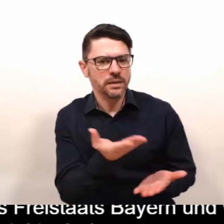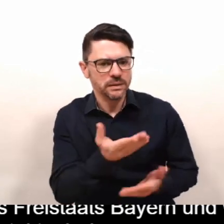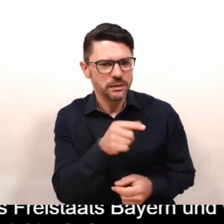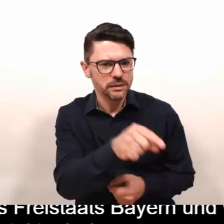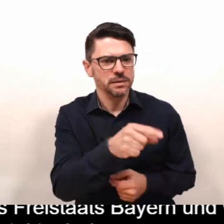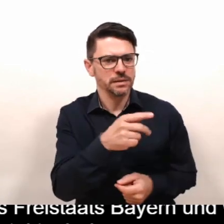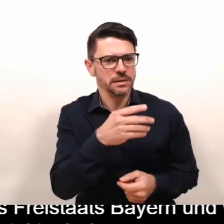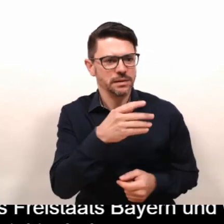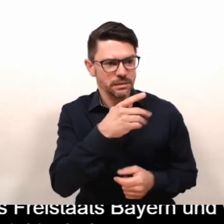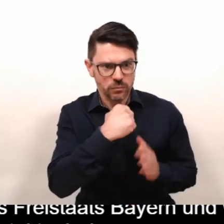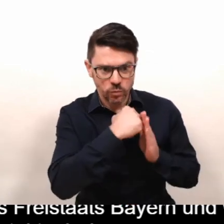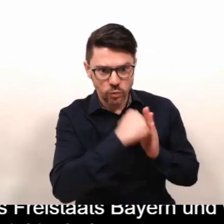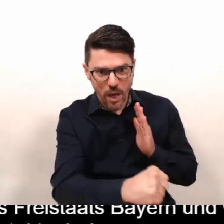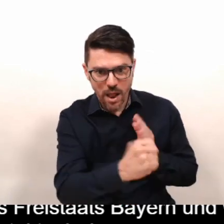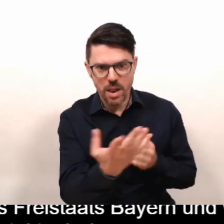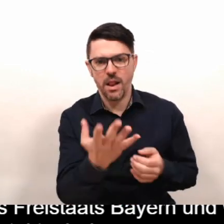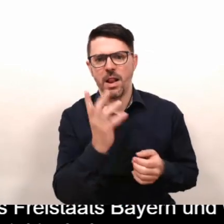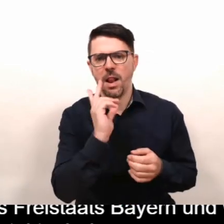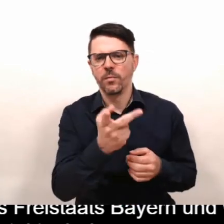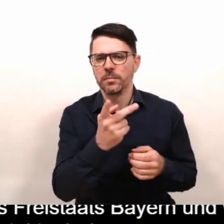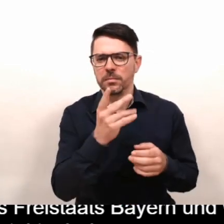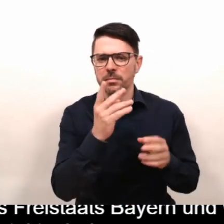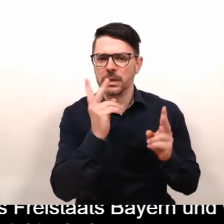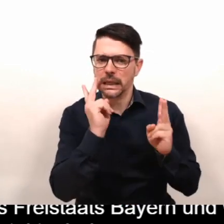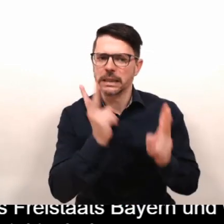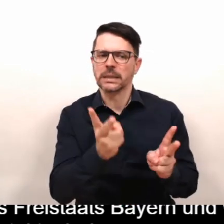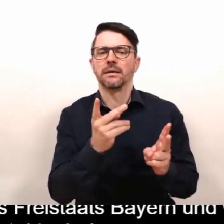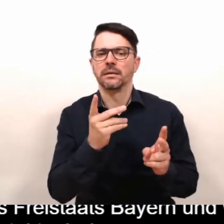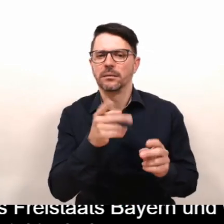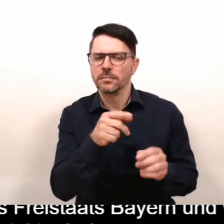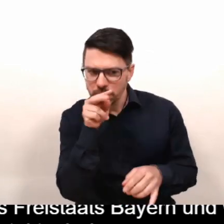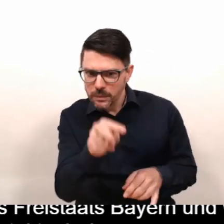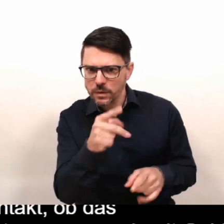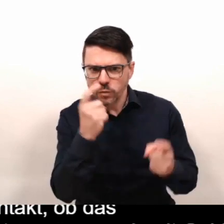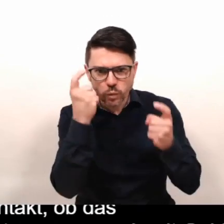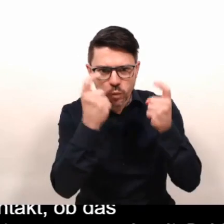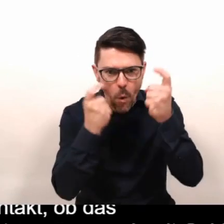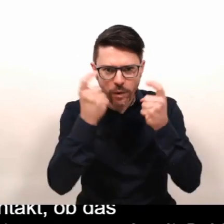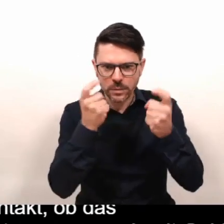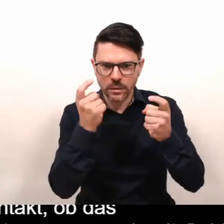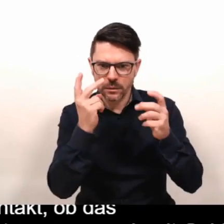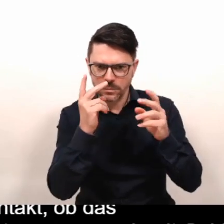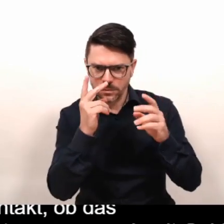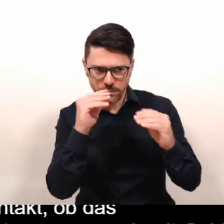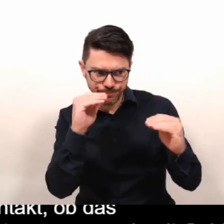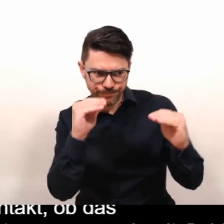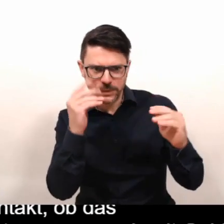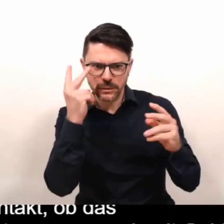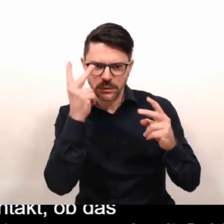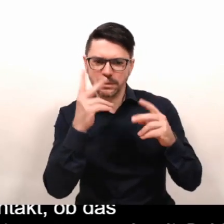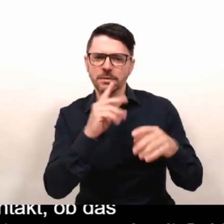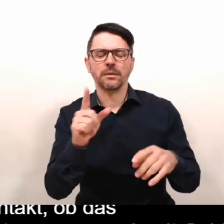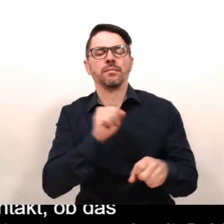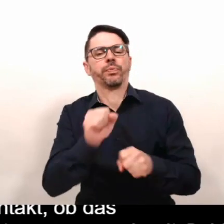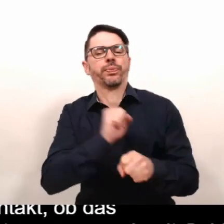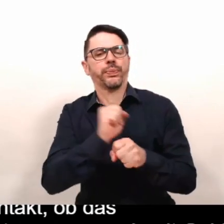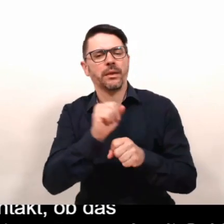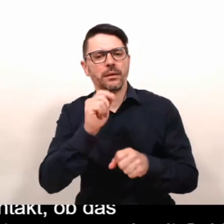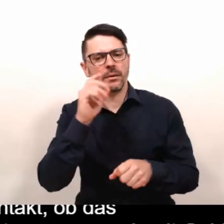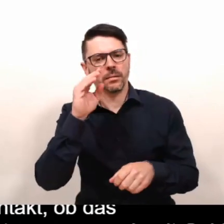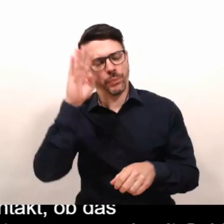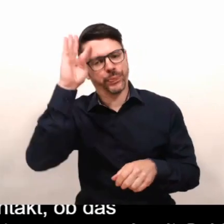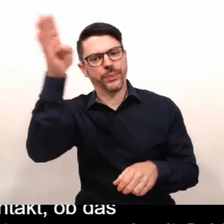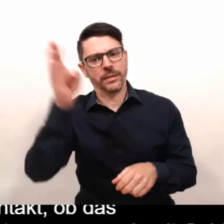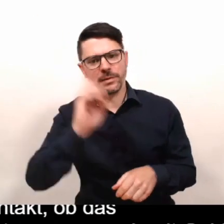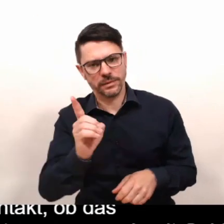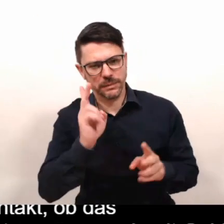das Geld, mit welchen Bedingungen, mit welchen Bedingungen vom Bund, mit welchen Bedingungen vom Land? Wir sind heute so weit, dass wir